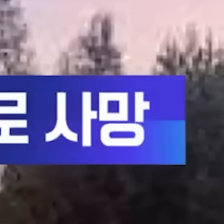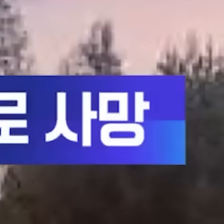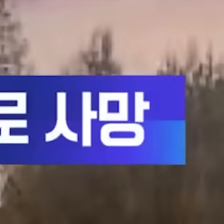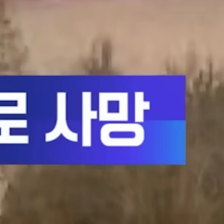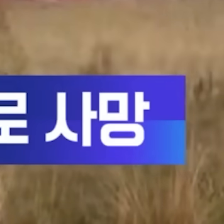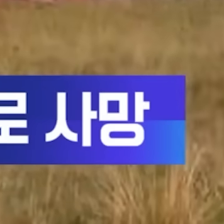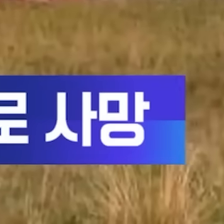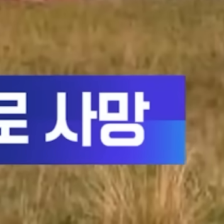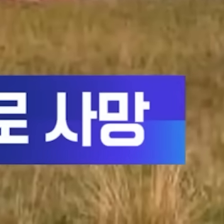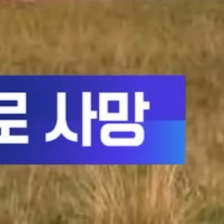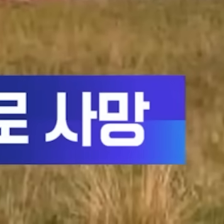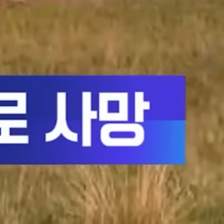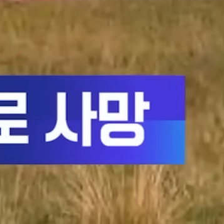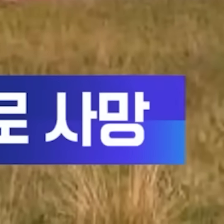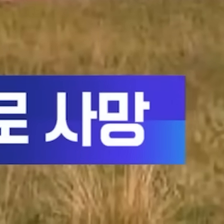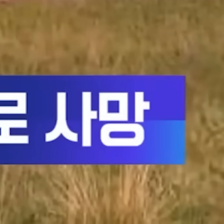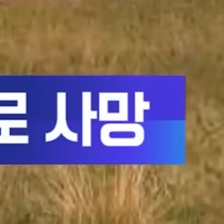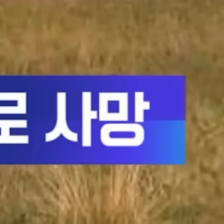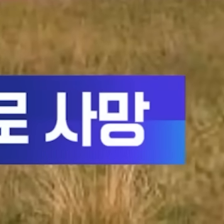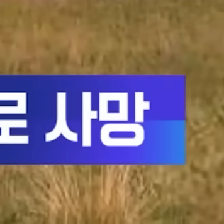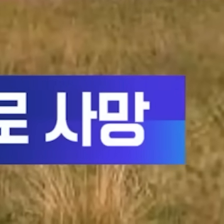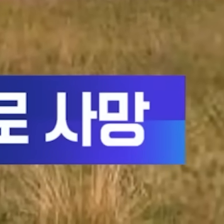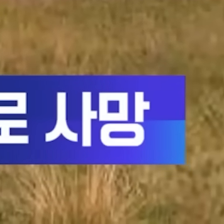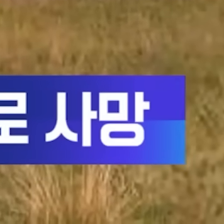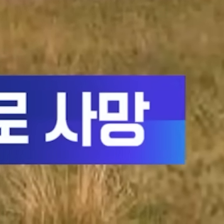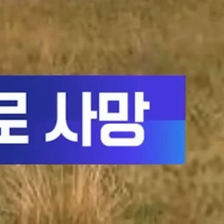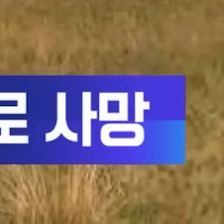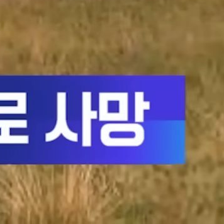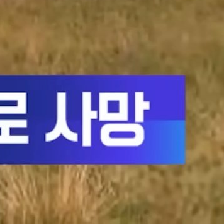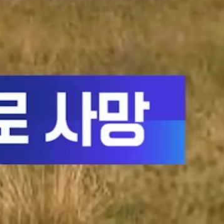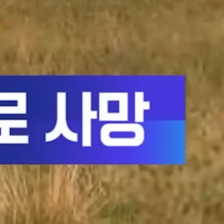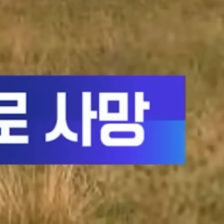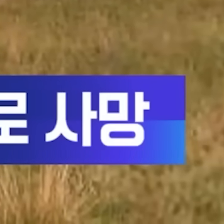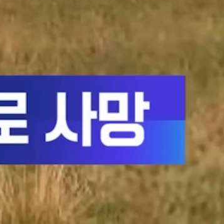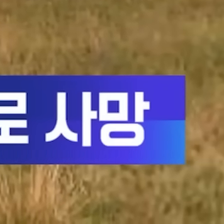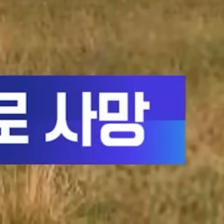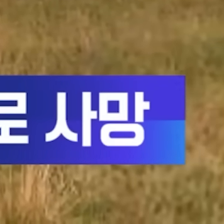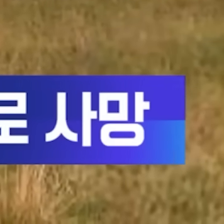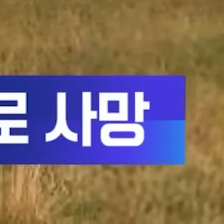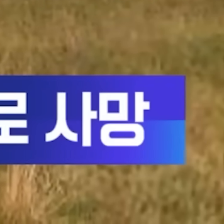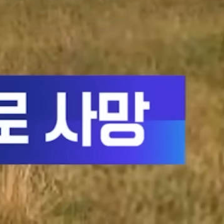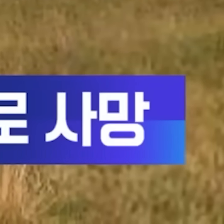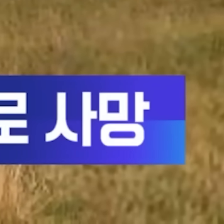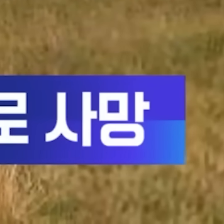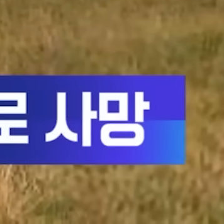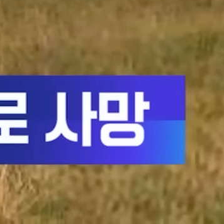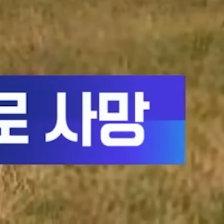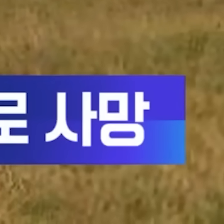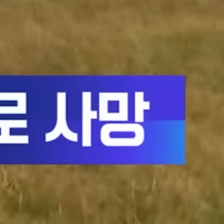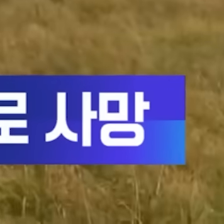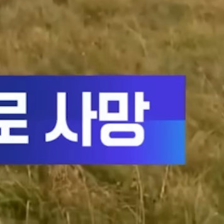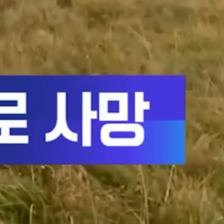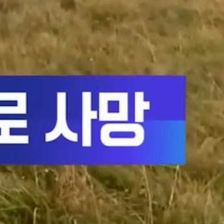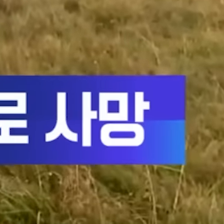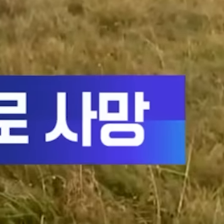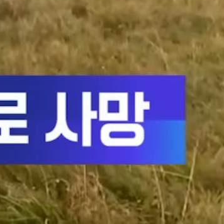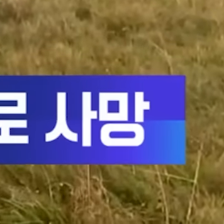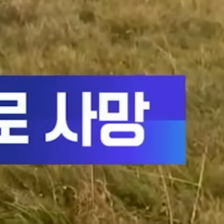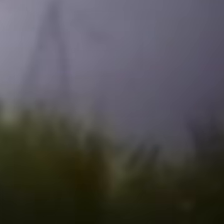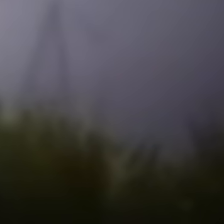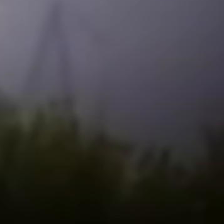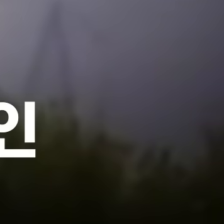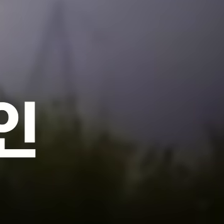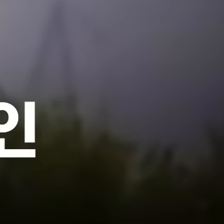최측근 드미트리 우투킨도 확인이 됐습니다. 예. 이들은 함께 용병 그룹 바그너 그룹을 설립한 것으로